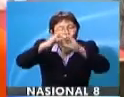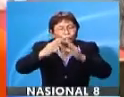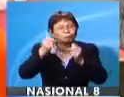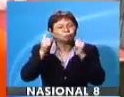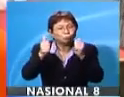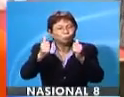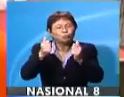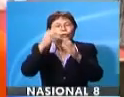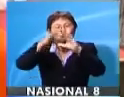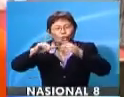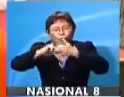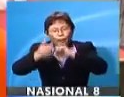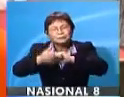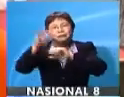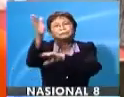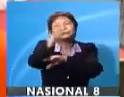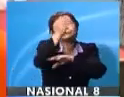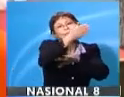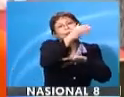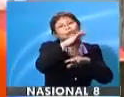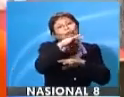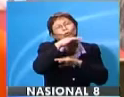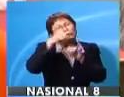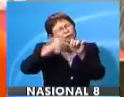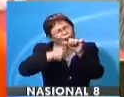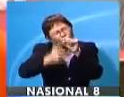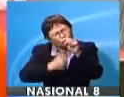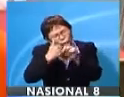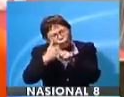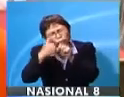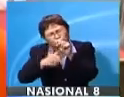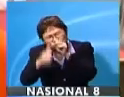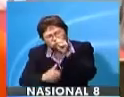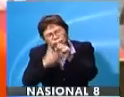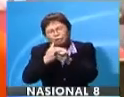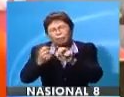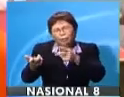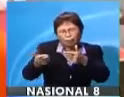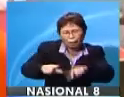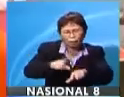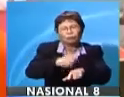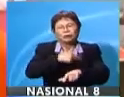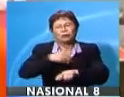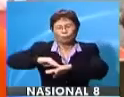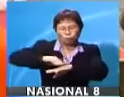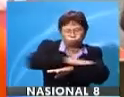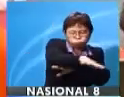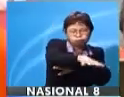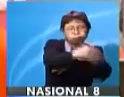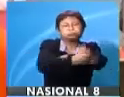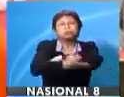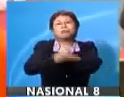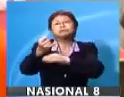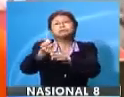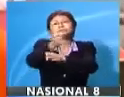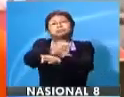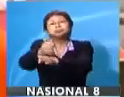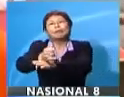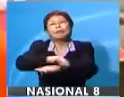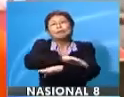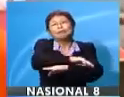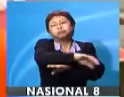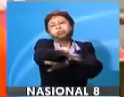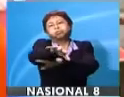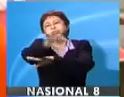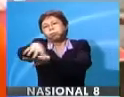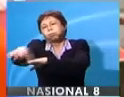yang setiap tahun melanda Indonesia dan juga memberi impak pada negara-negara jiran. Jadi seperti